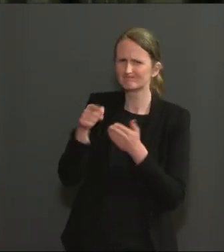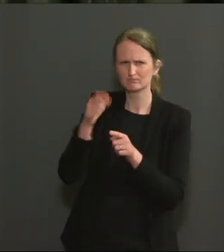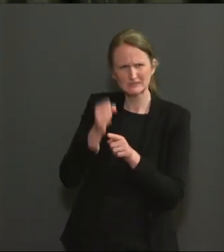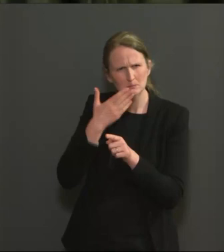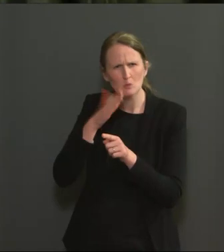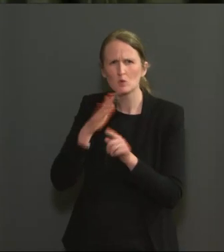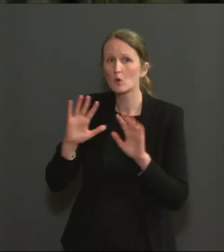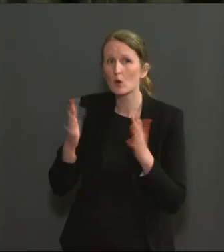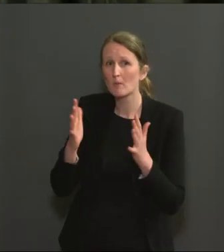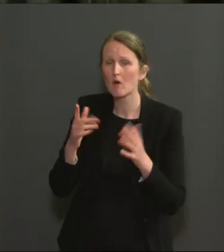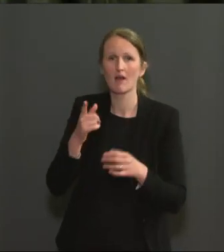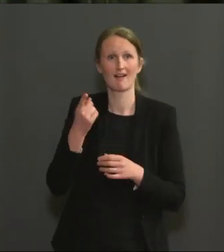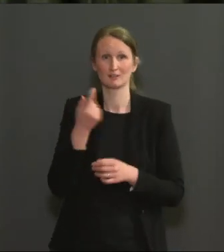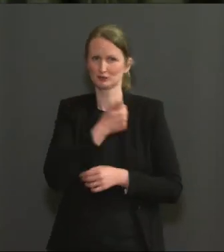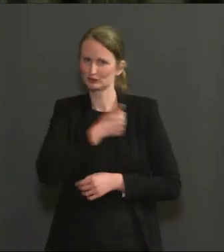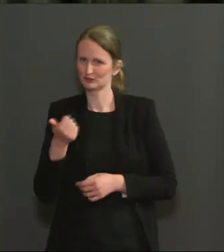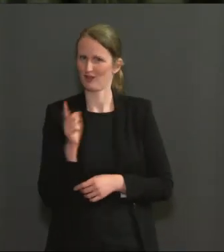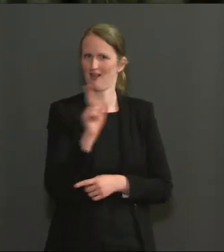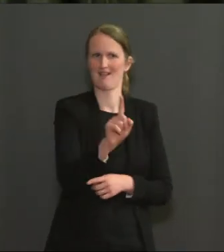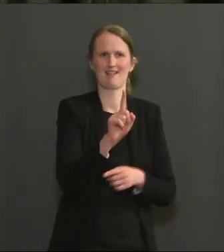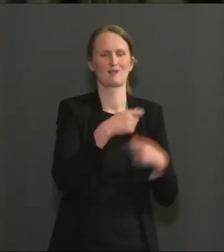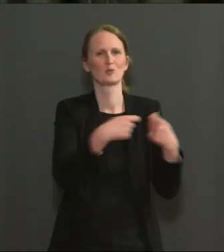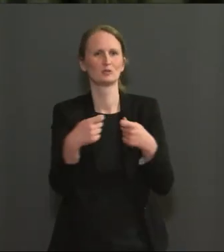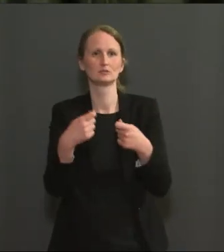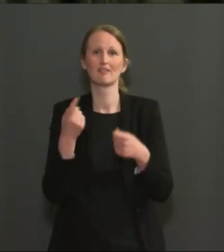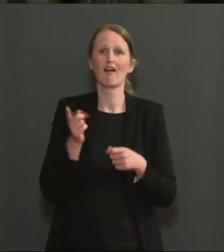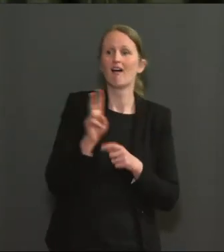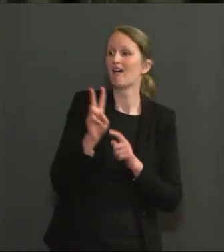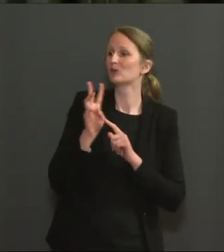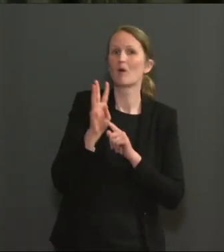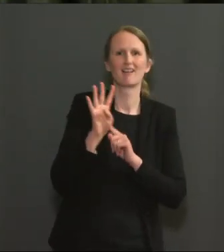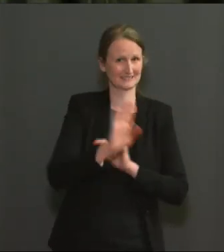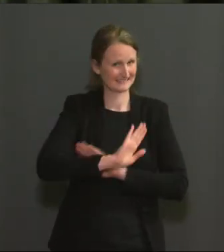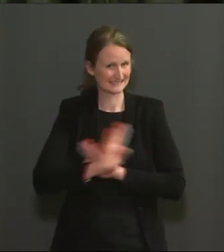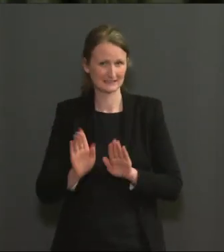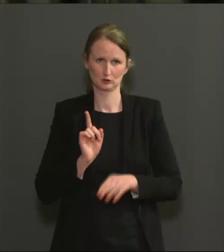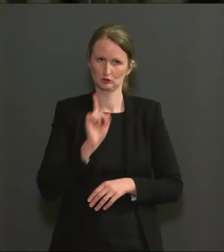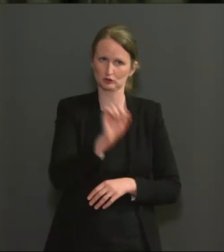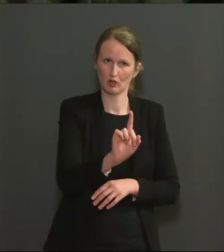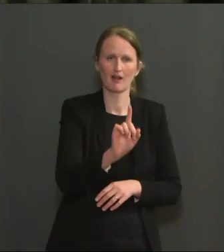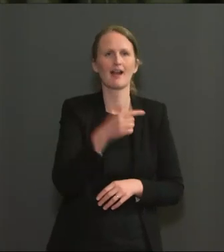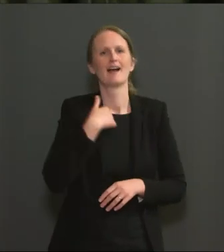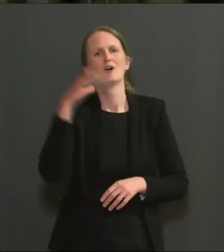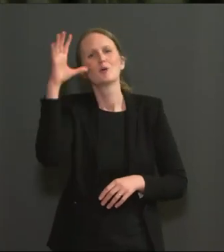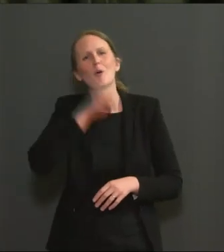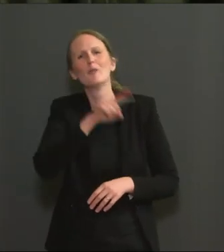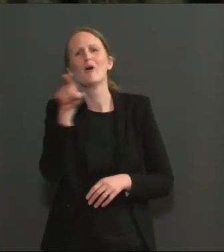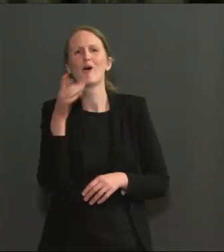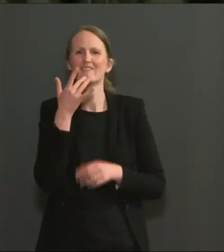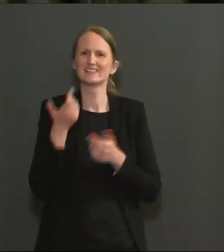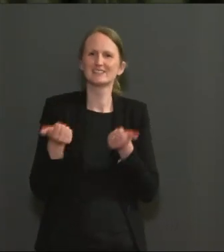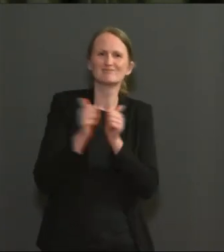parfaitement qu'il est plus agréable parfois on le fait même juste par habitude de faire ses achats avec son sa partenaire avec un ou une